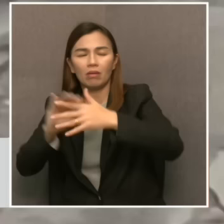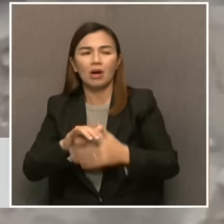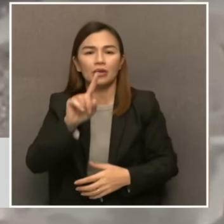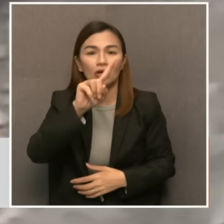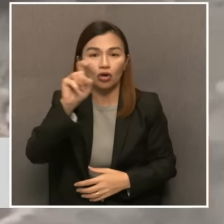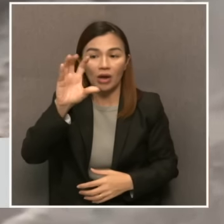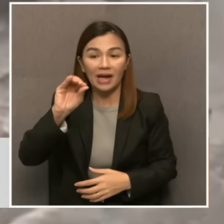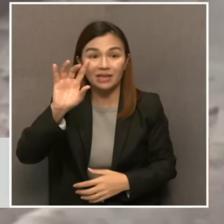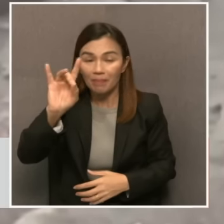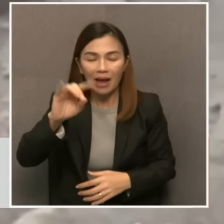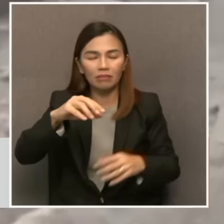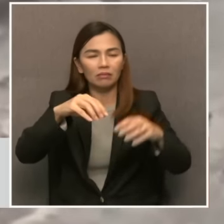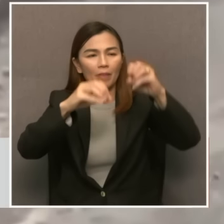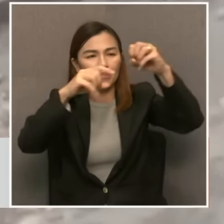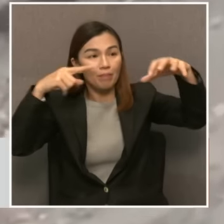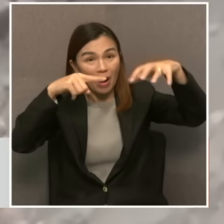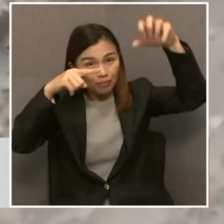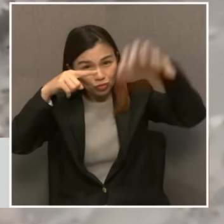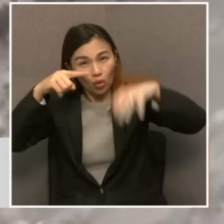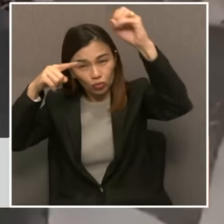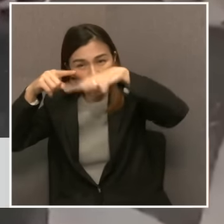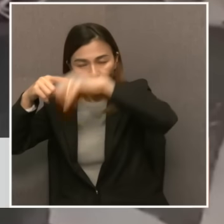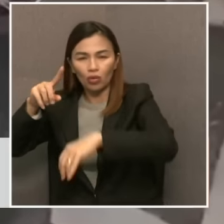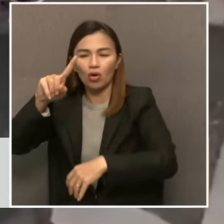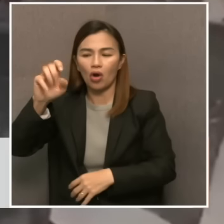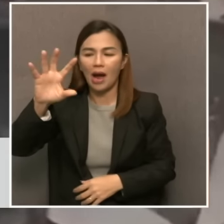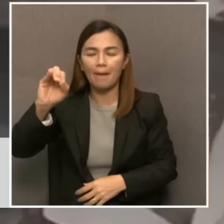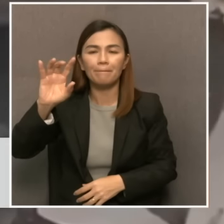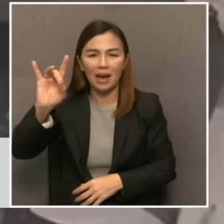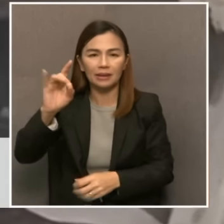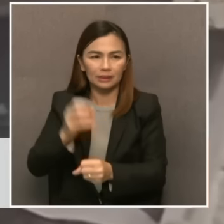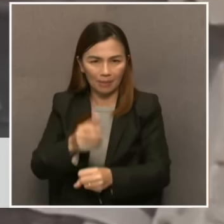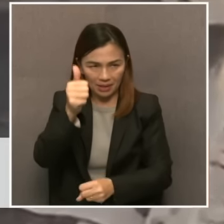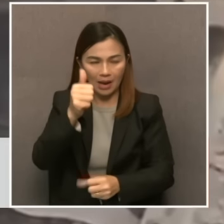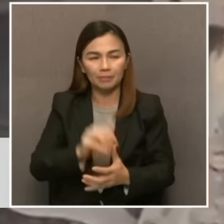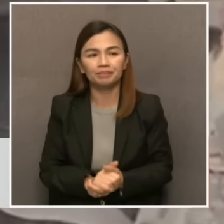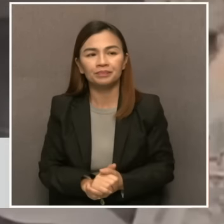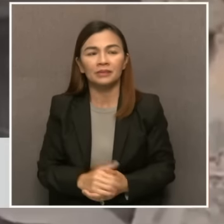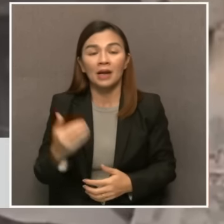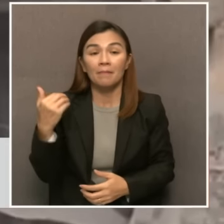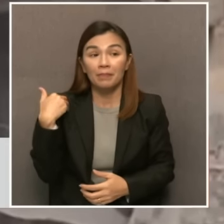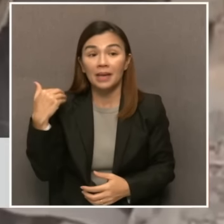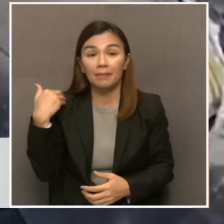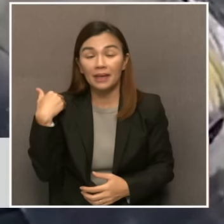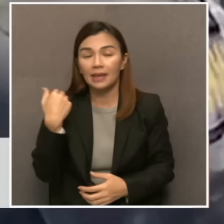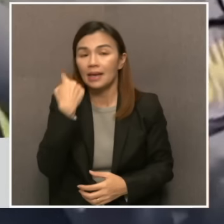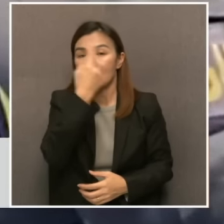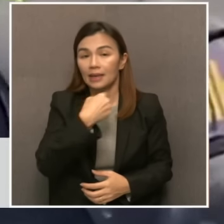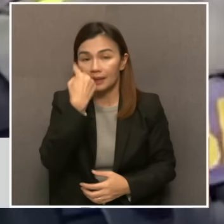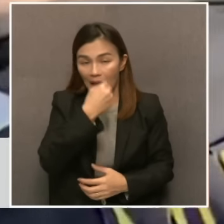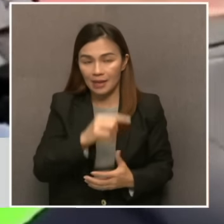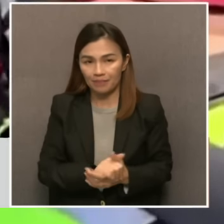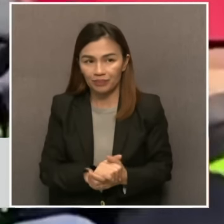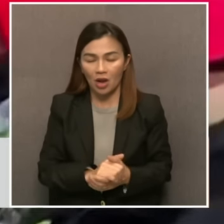แคว้นของรัสเซียได้สำเร็จค่ะขณะที่สื่อท้องถิ่นในรัสเซียก็รายงานโดยอ้างอิงคำพูดของเซอร์เกย์ ริยาฟคอฟ